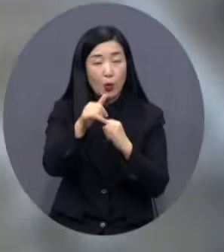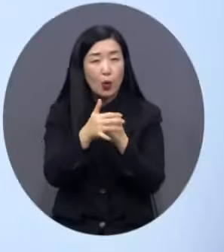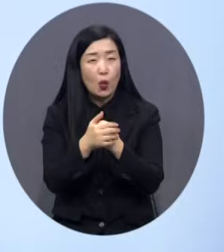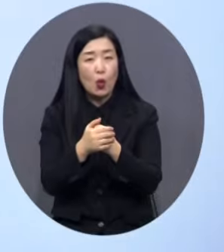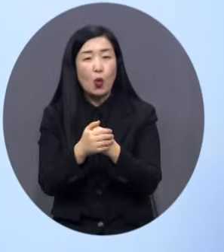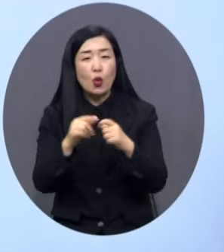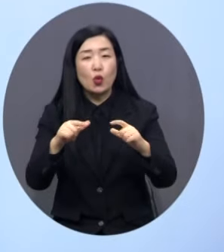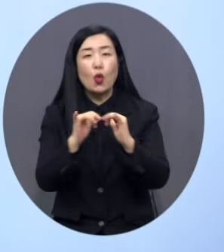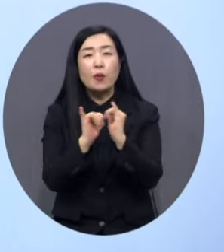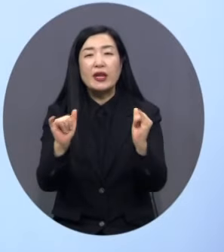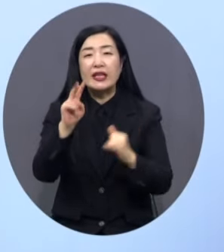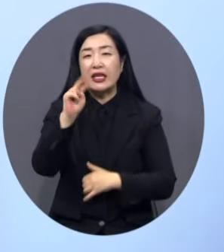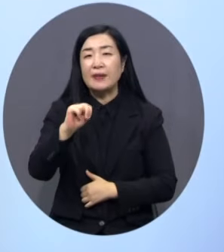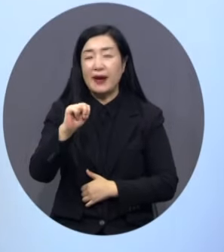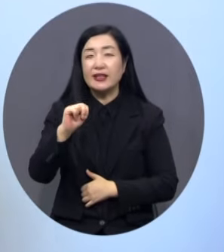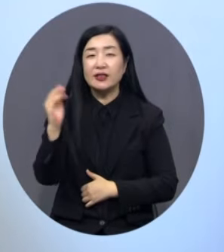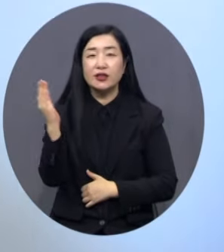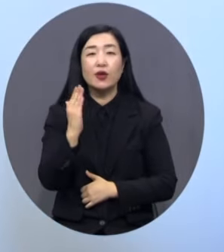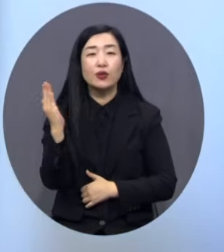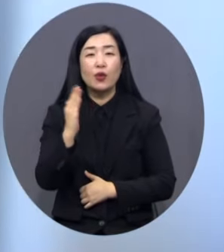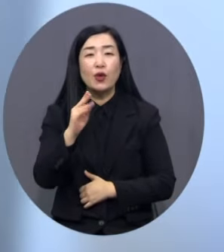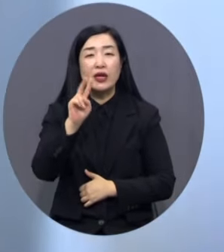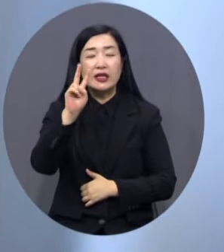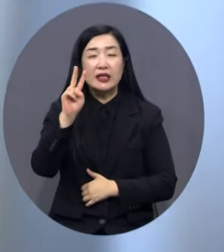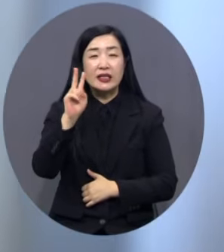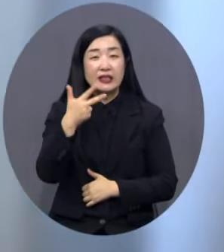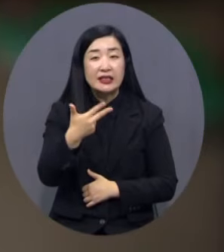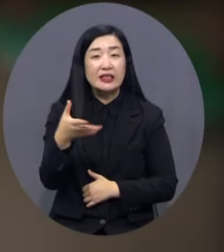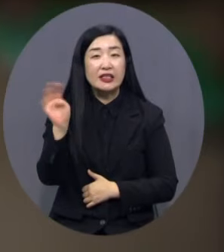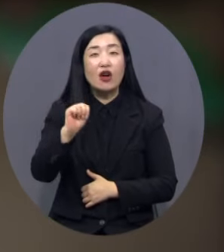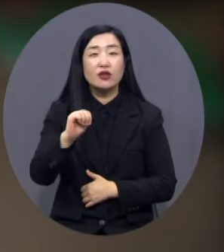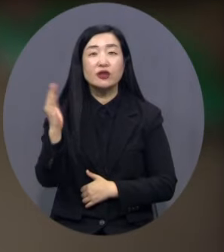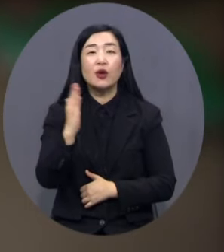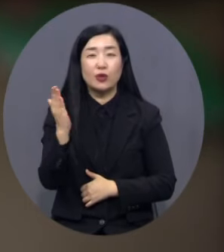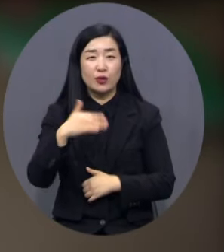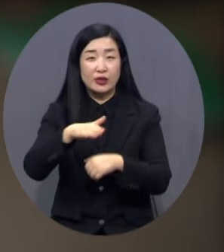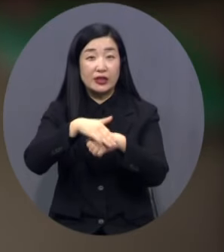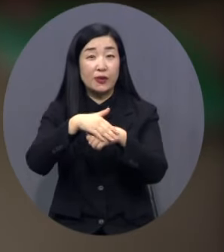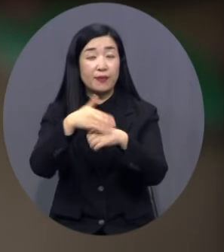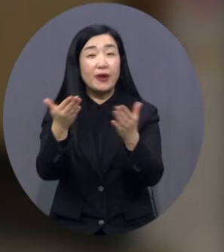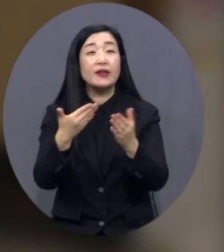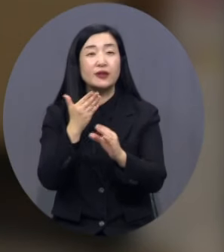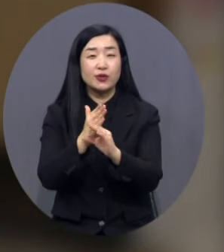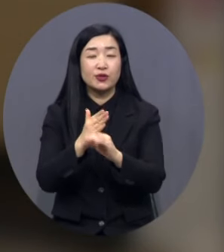25만 여건을 신청해 7억 6천만 원을 지원받았습니다